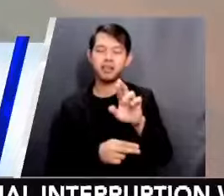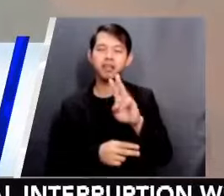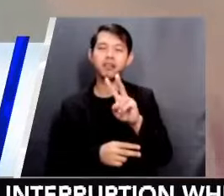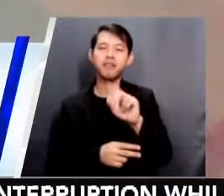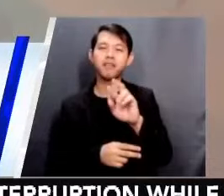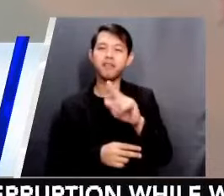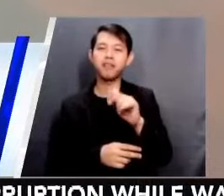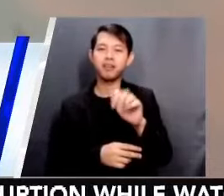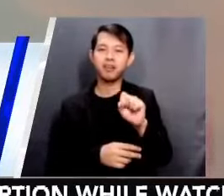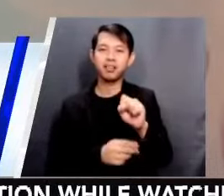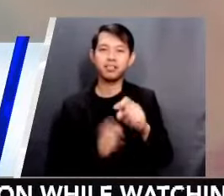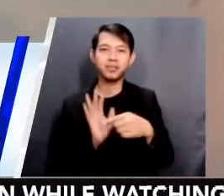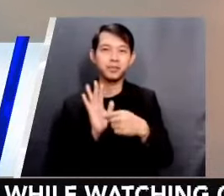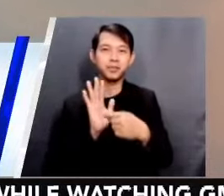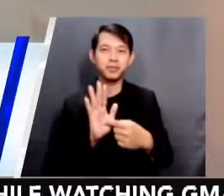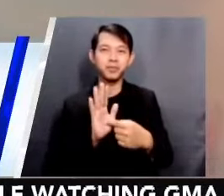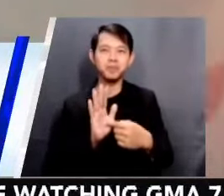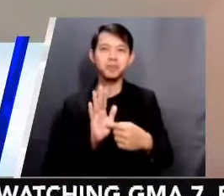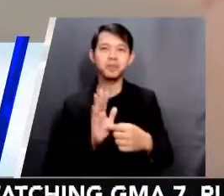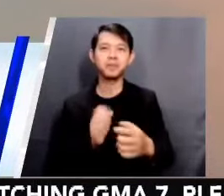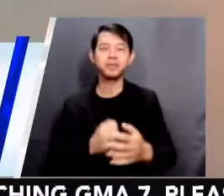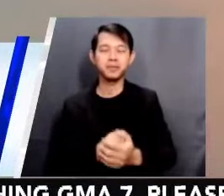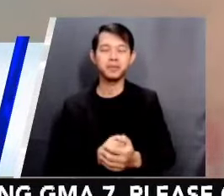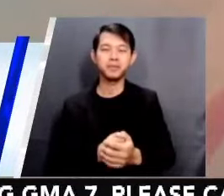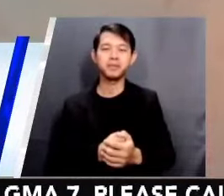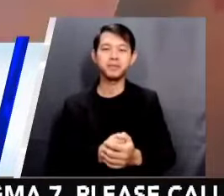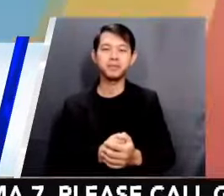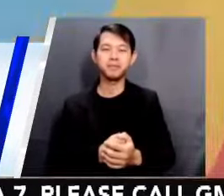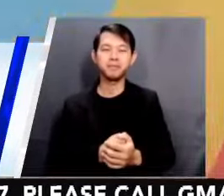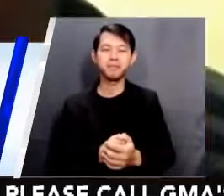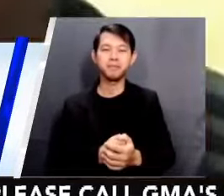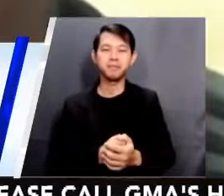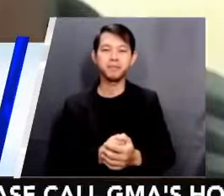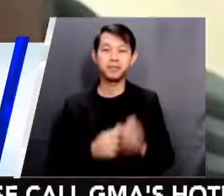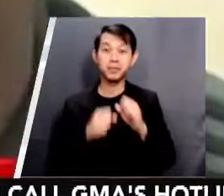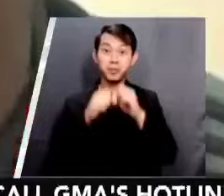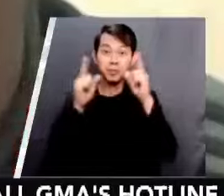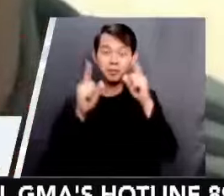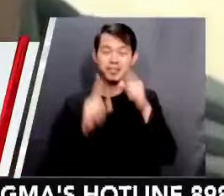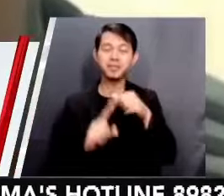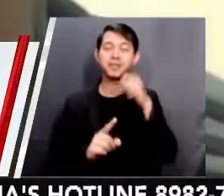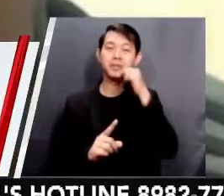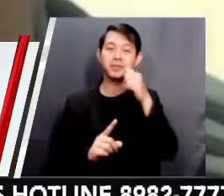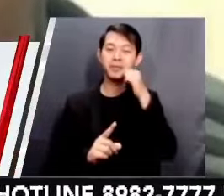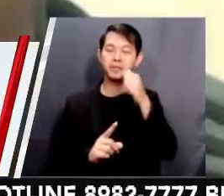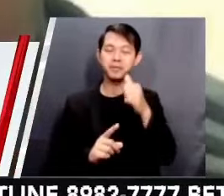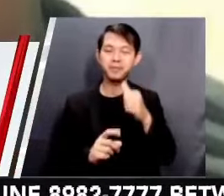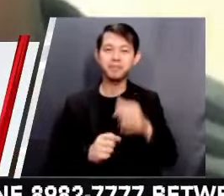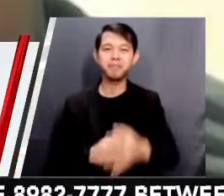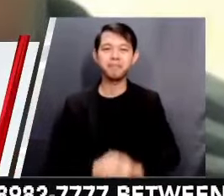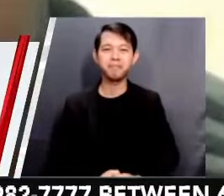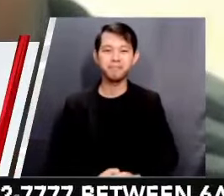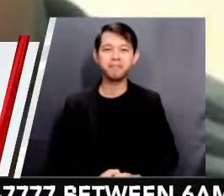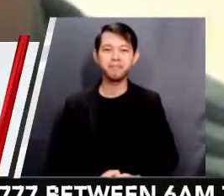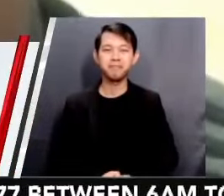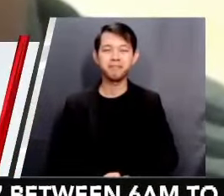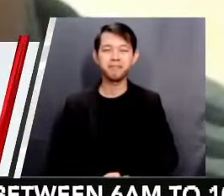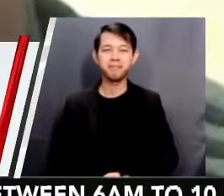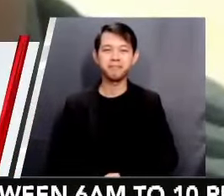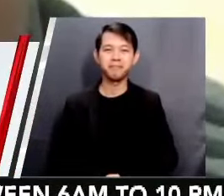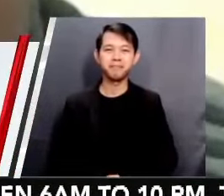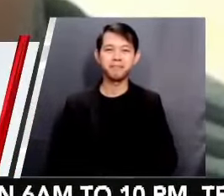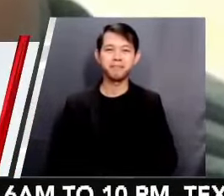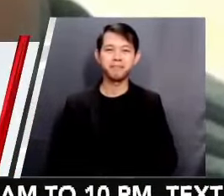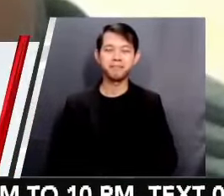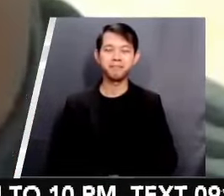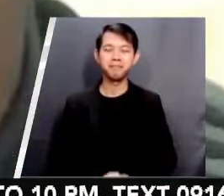rizz. Pero walang hocus-pocus. Talagang nasurpresa si Christine. Gusto kong bumanag sa kanya, ganon. Tapos ako yung, siya